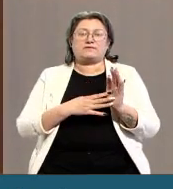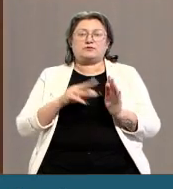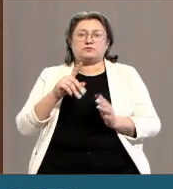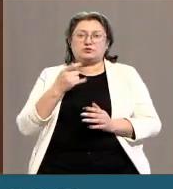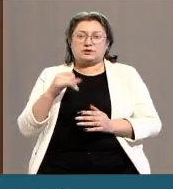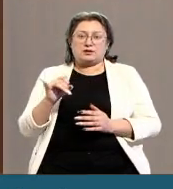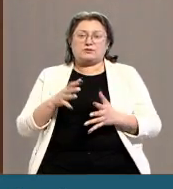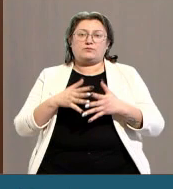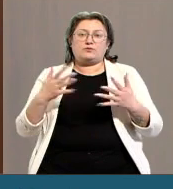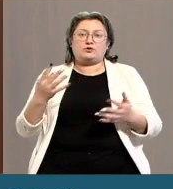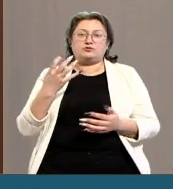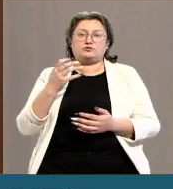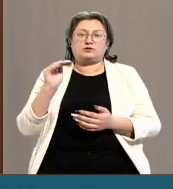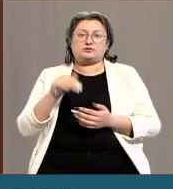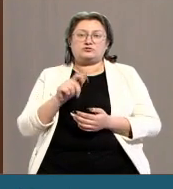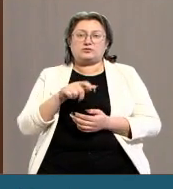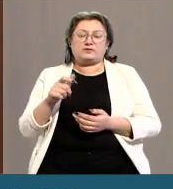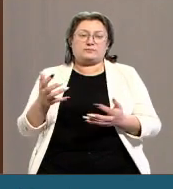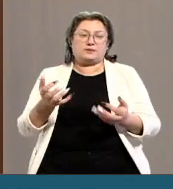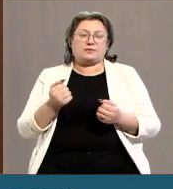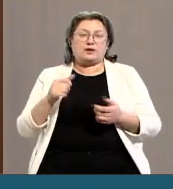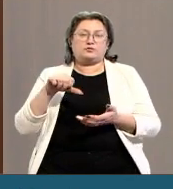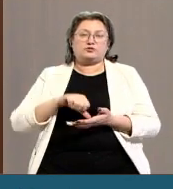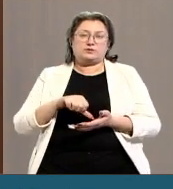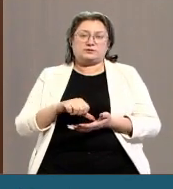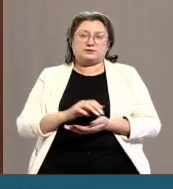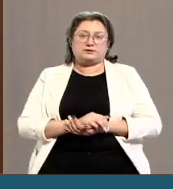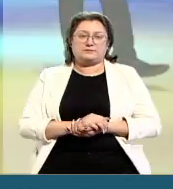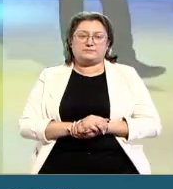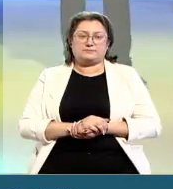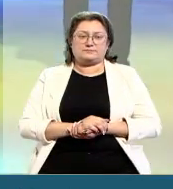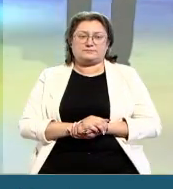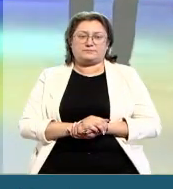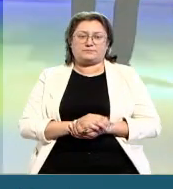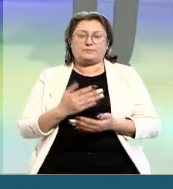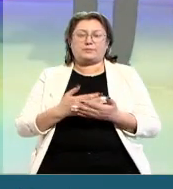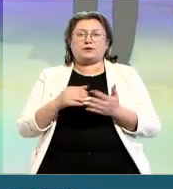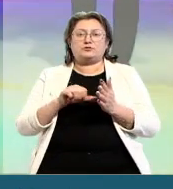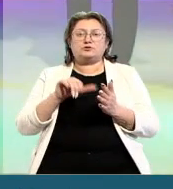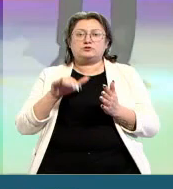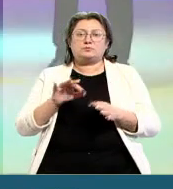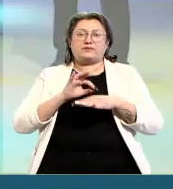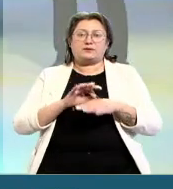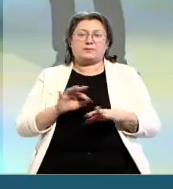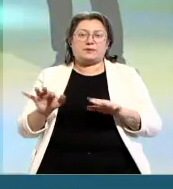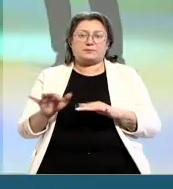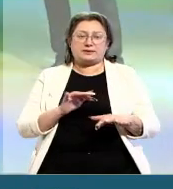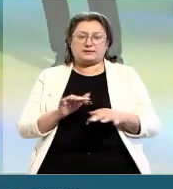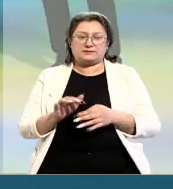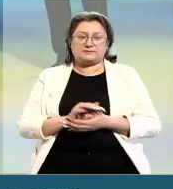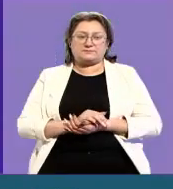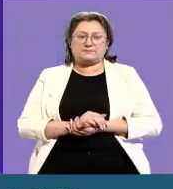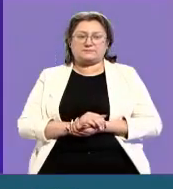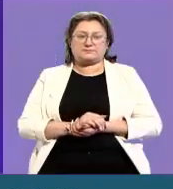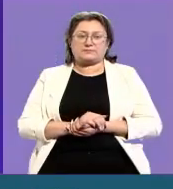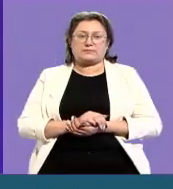жұмыс істейді. 6000-ға жуық өткізілген іс-шараға 400-нан астам адам қатысқан. Ауылдық жерлердегі мәдениет үйлерінің жұмысы көңіл